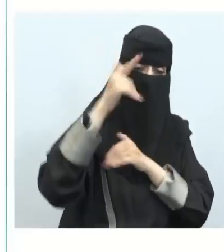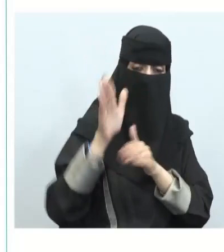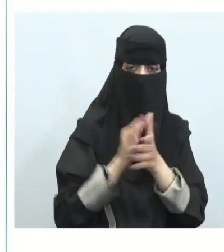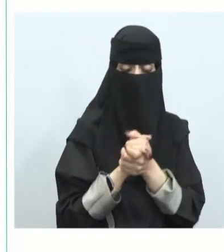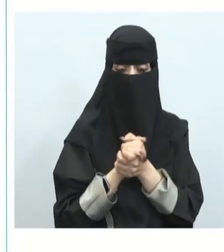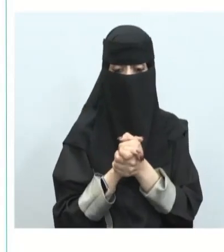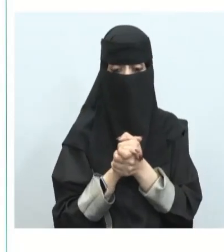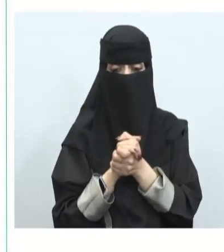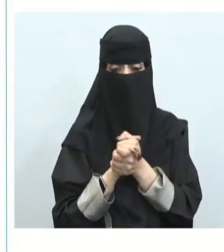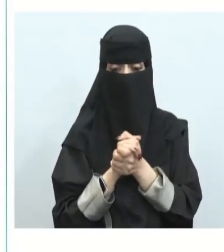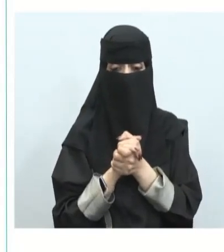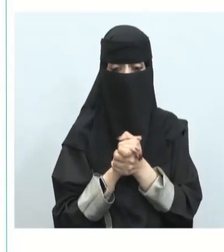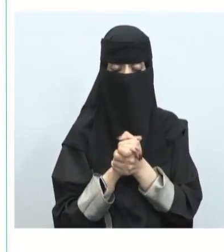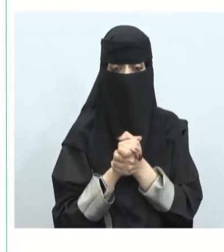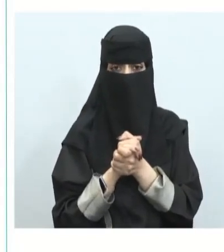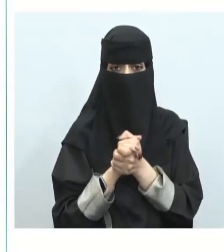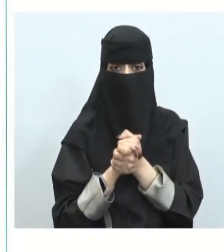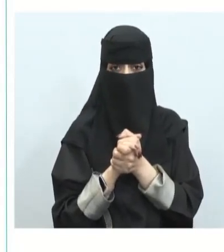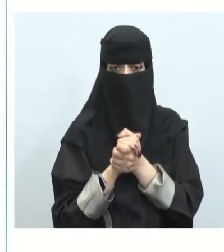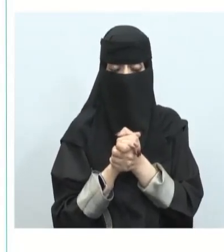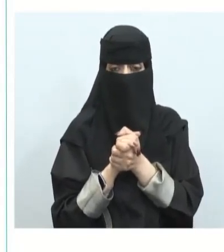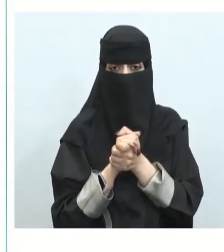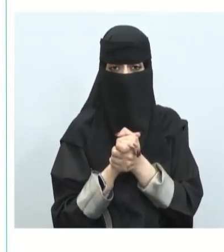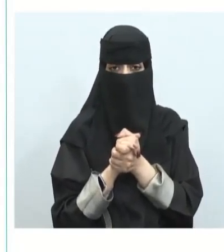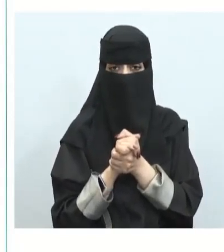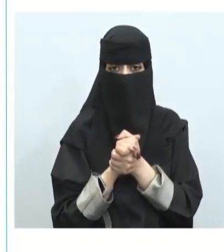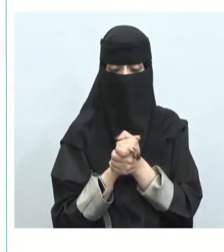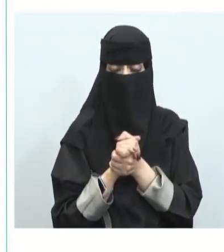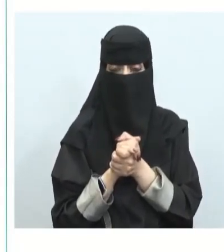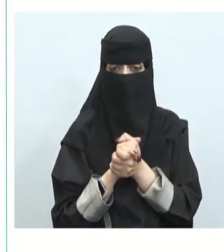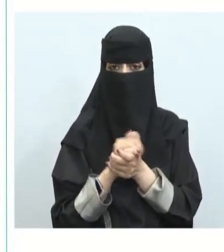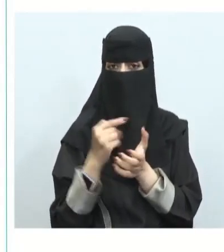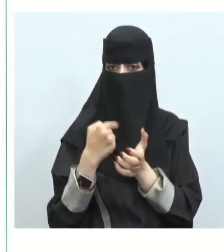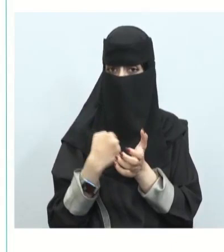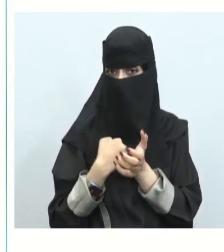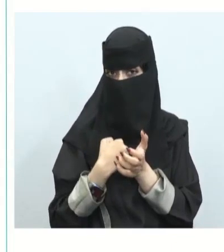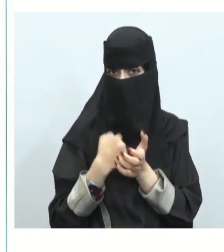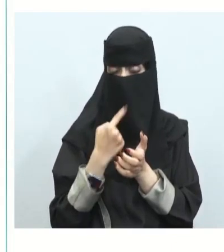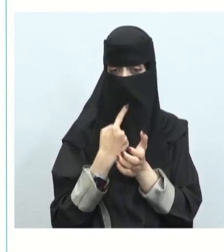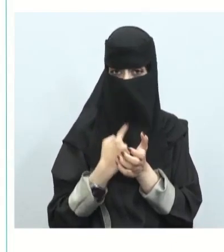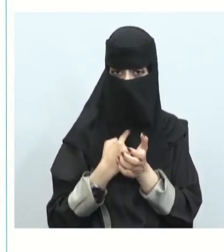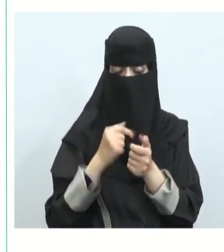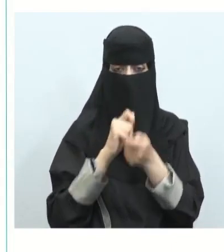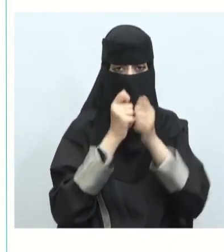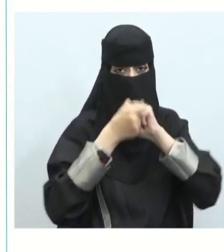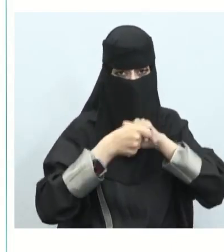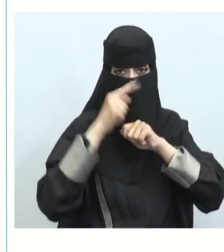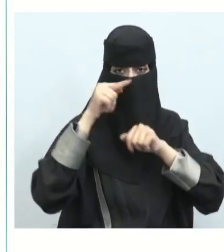هذا الدرس حينما نرغب بالتغيير او ننفذ تغيير سنمر بخمسه